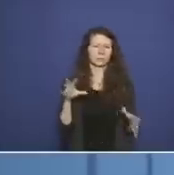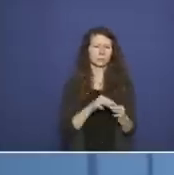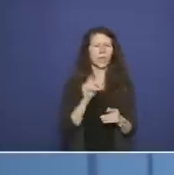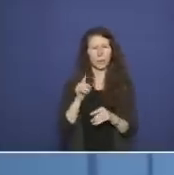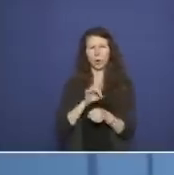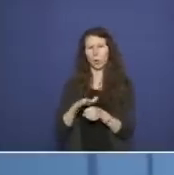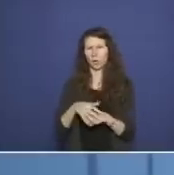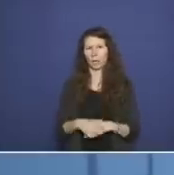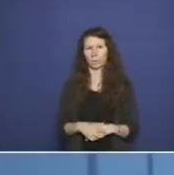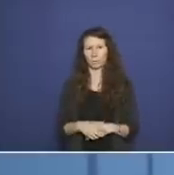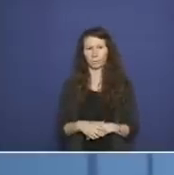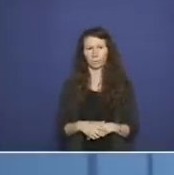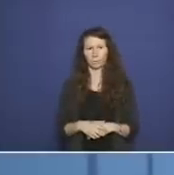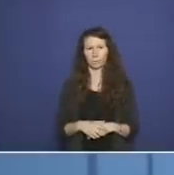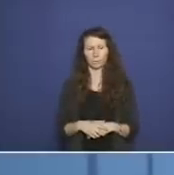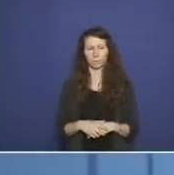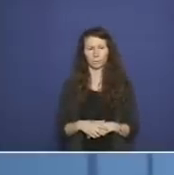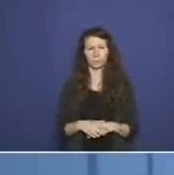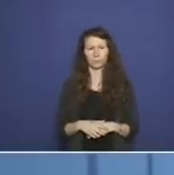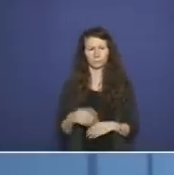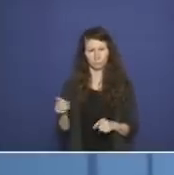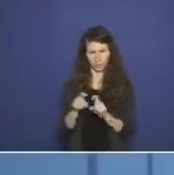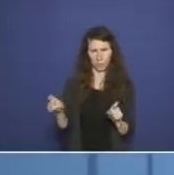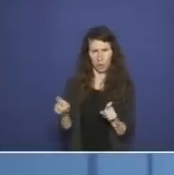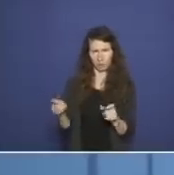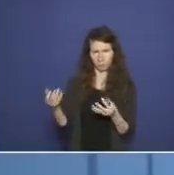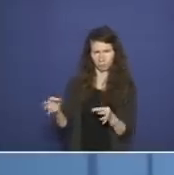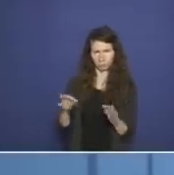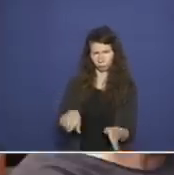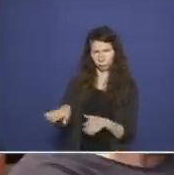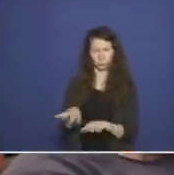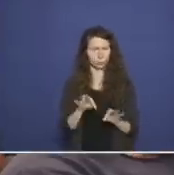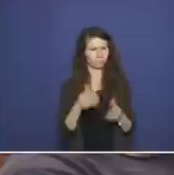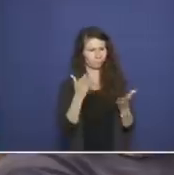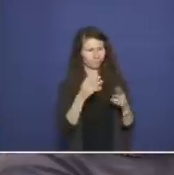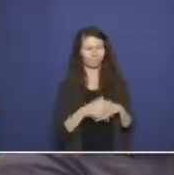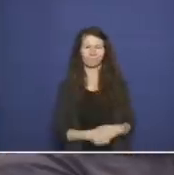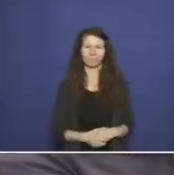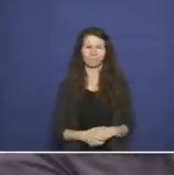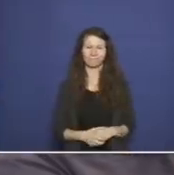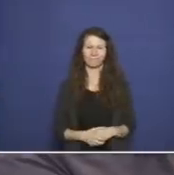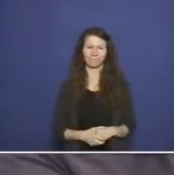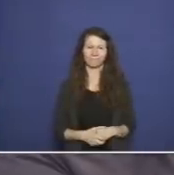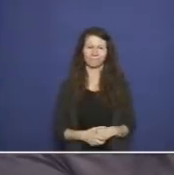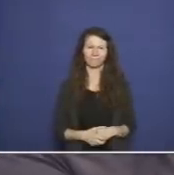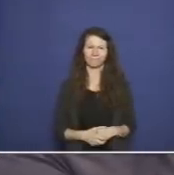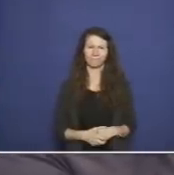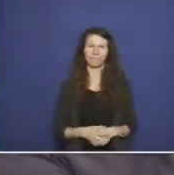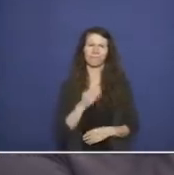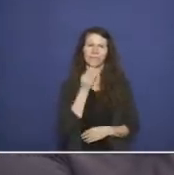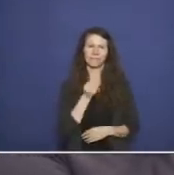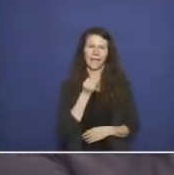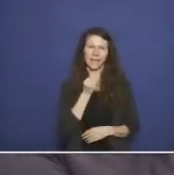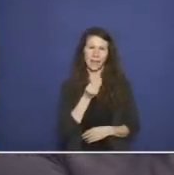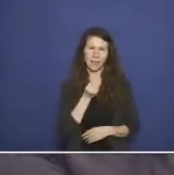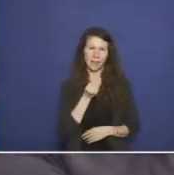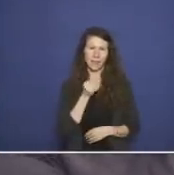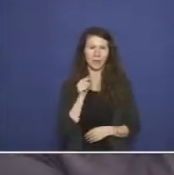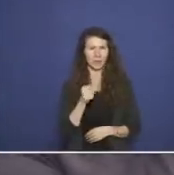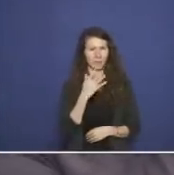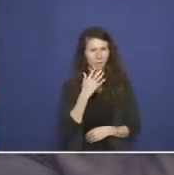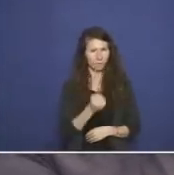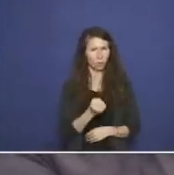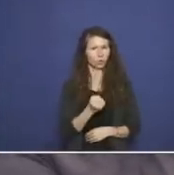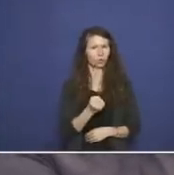glaube, wir haben den Punkt auch abgehandelt. Ja, dann bitte. Israel will jetzt auf